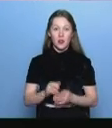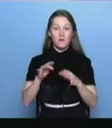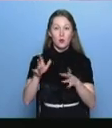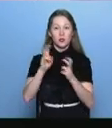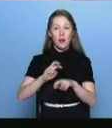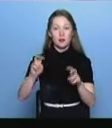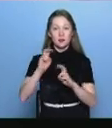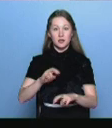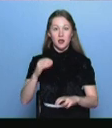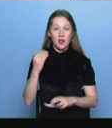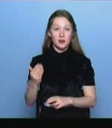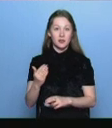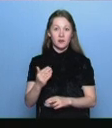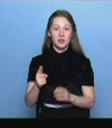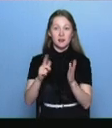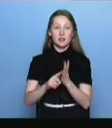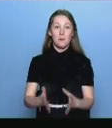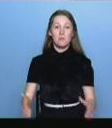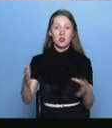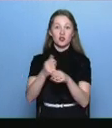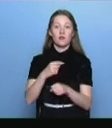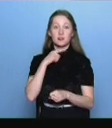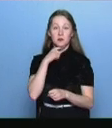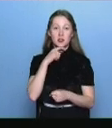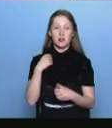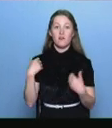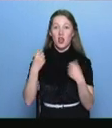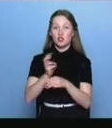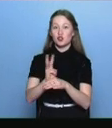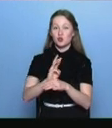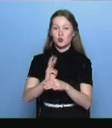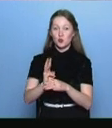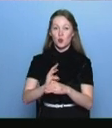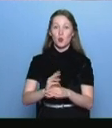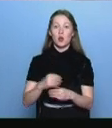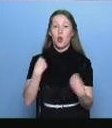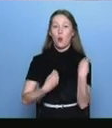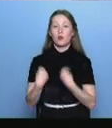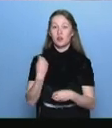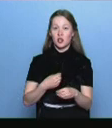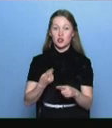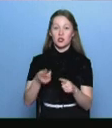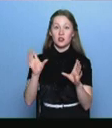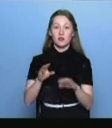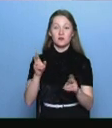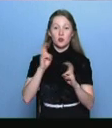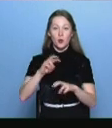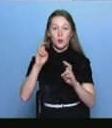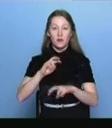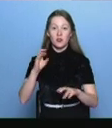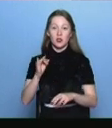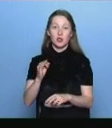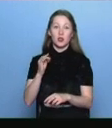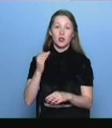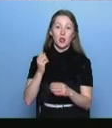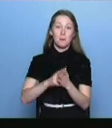одного из подозреваемых изъято 7 мешков с мясом, шкура лося, ружья, патроны, одежда. Тем не менее, для проявления его версии, версии защиты адвокатов